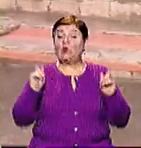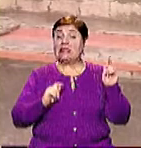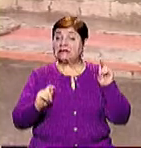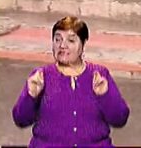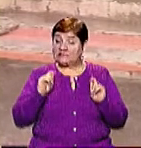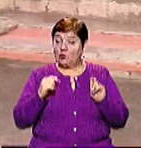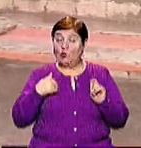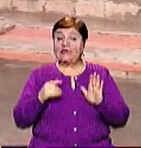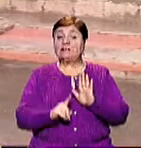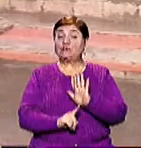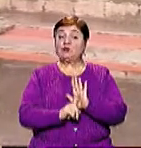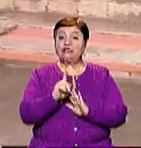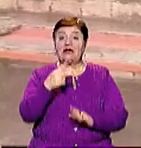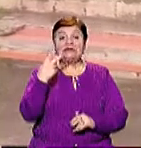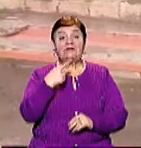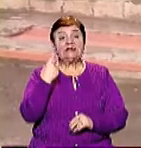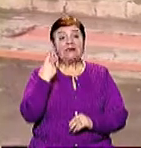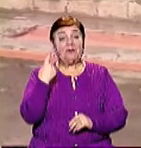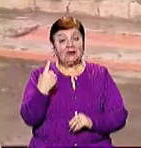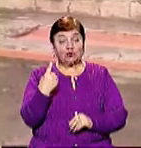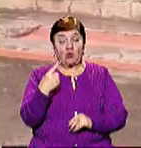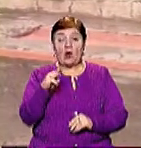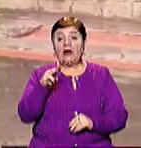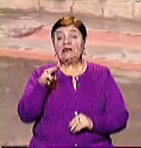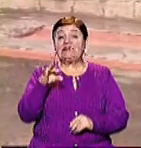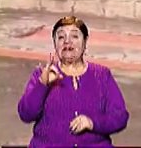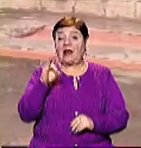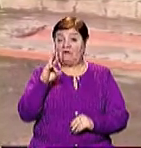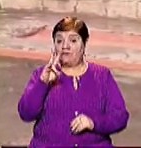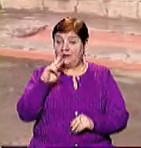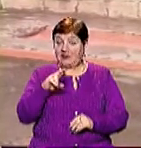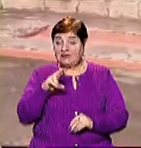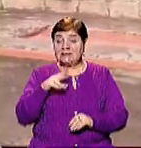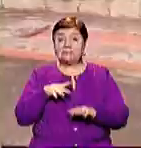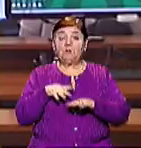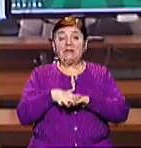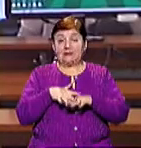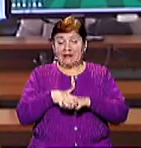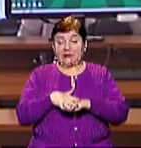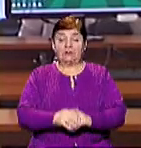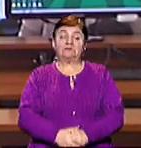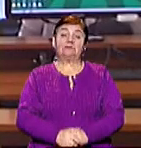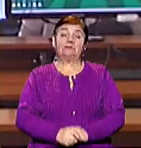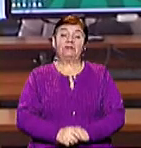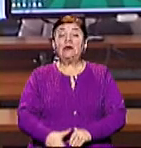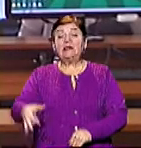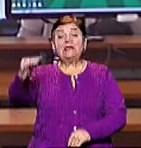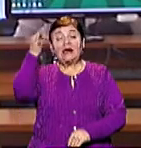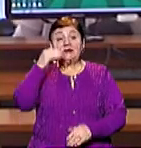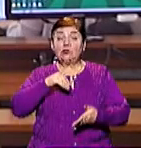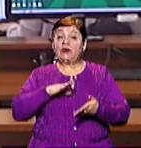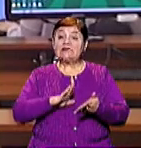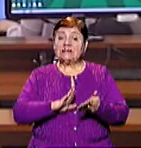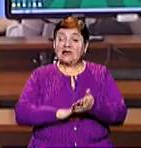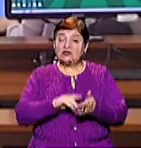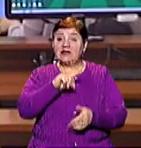Основна сесія у нас розпочинається 21 травня з предмету математика. Нагадаю,